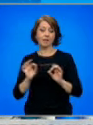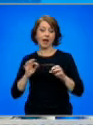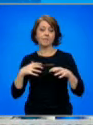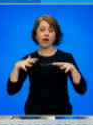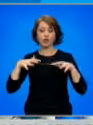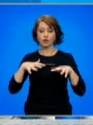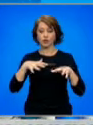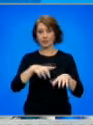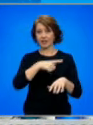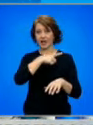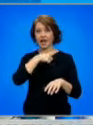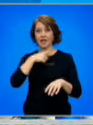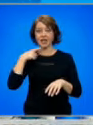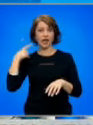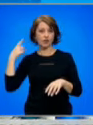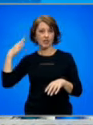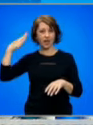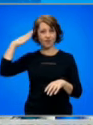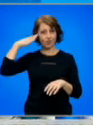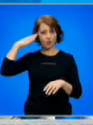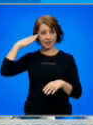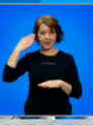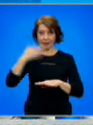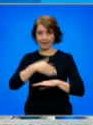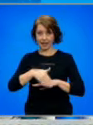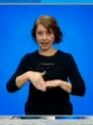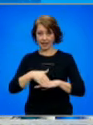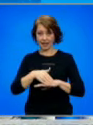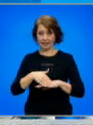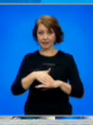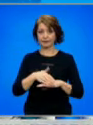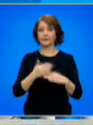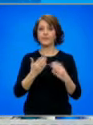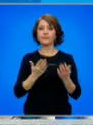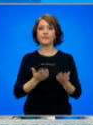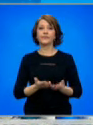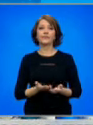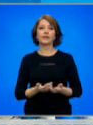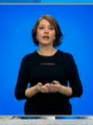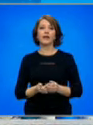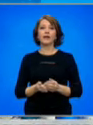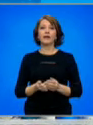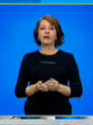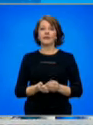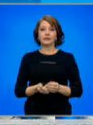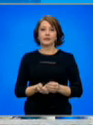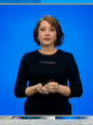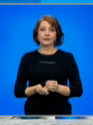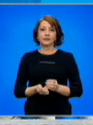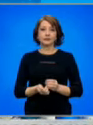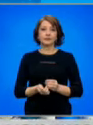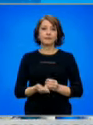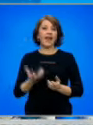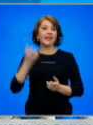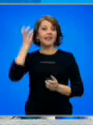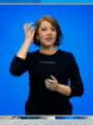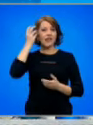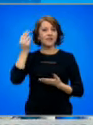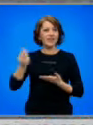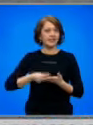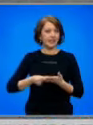и европейската сигурност. Срещата се провежда дни преди ключовите руско-американски разговори в Женева следващата седмица.